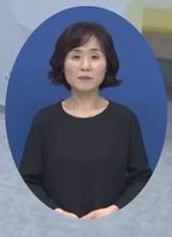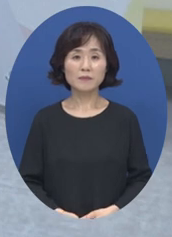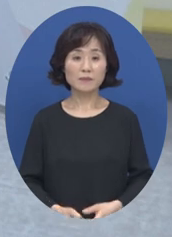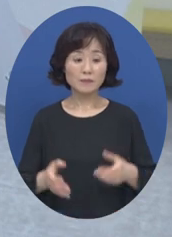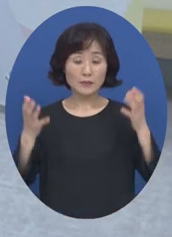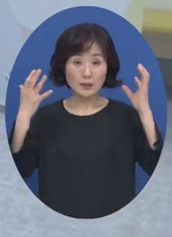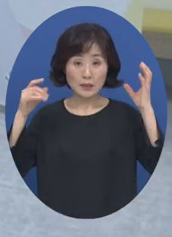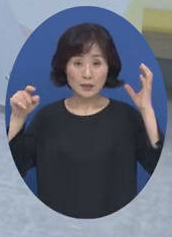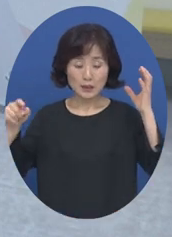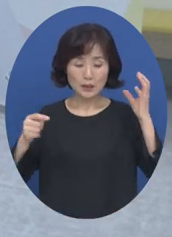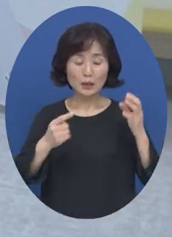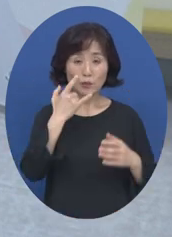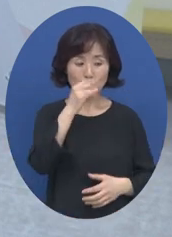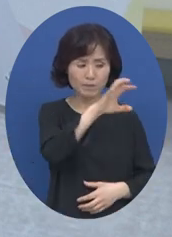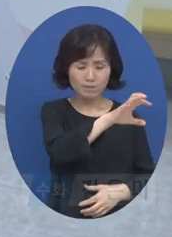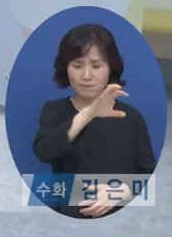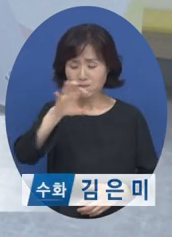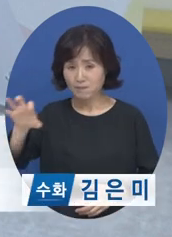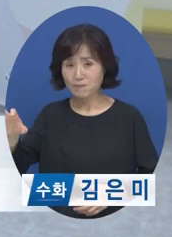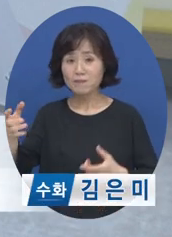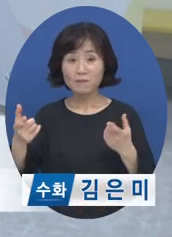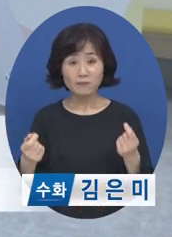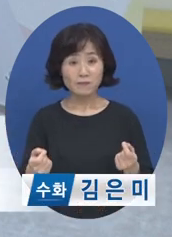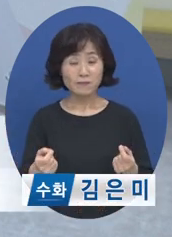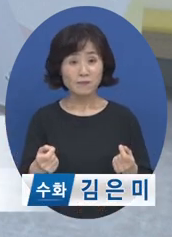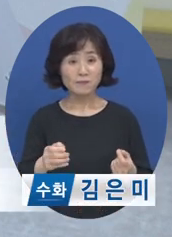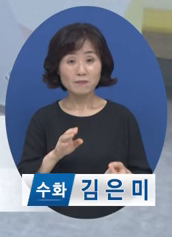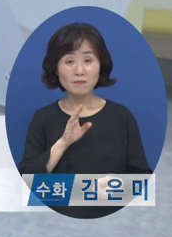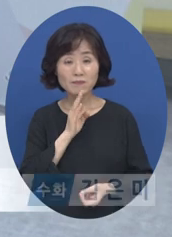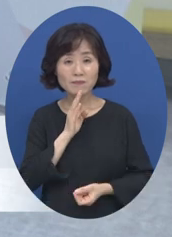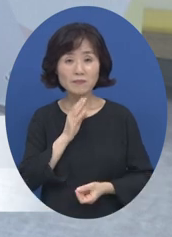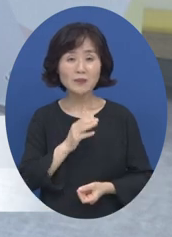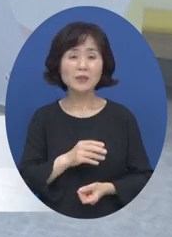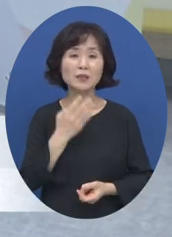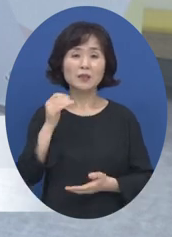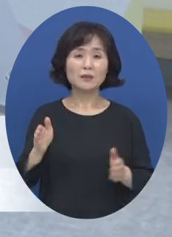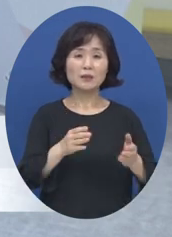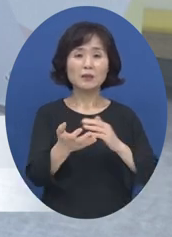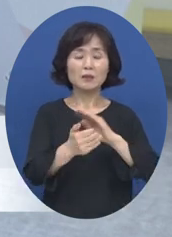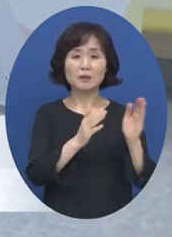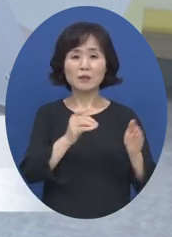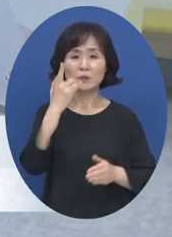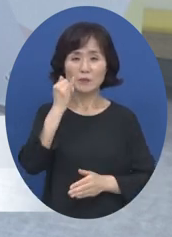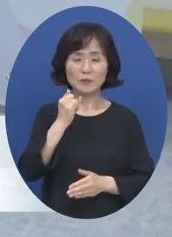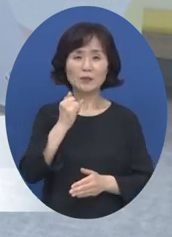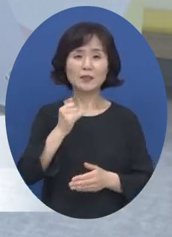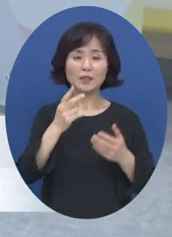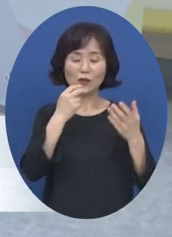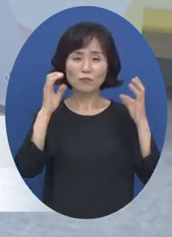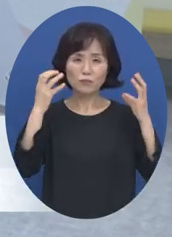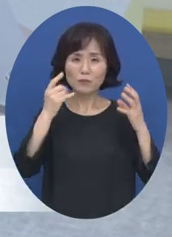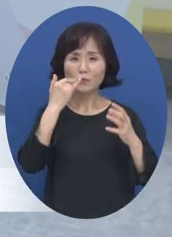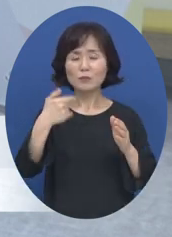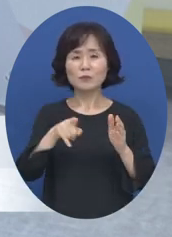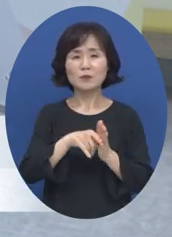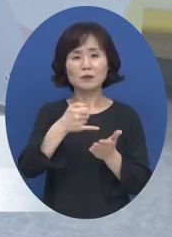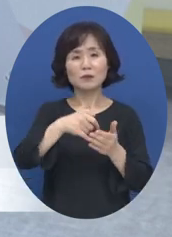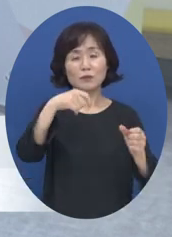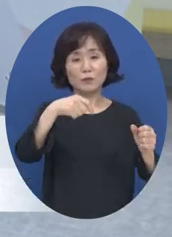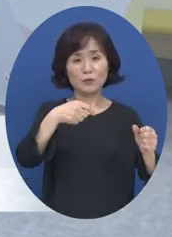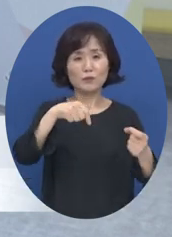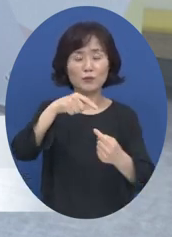아이들은 부모의 거울이라는 말이 있죠. 경기도는 예비 부모와 영유아 부모들을 위한 인성 교육을 실시하고 있습니다.